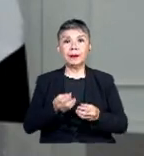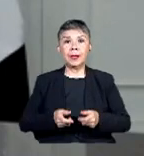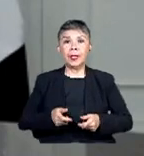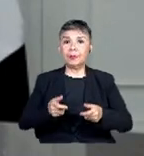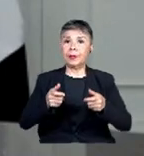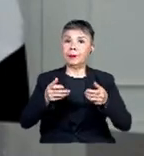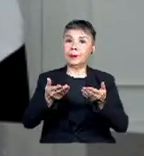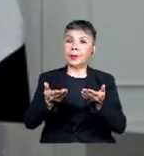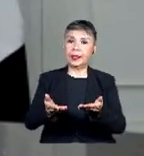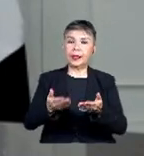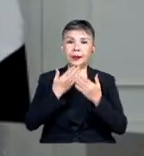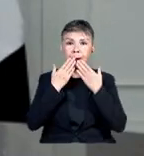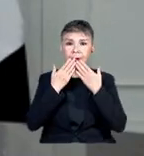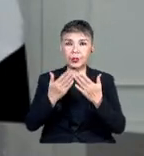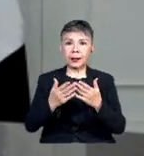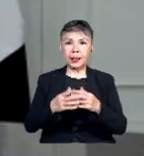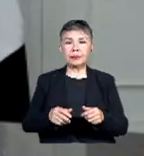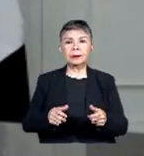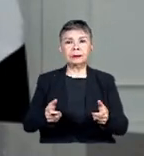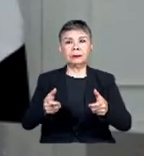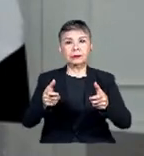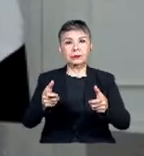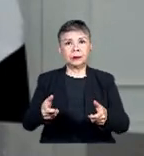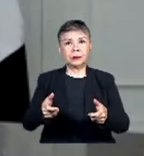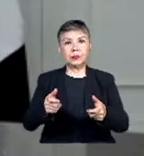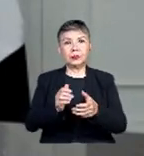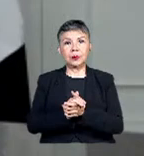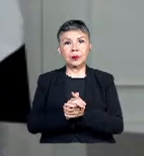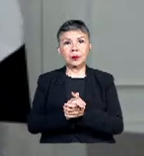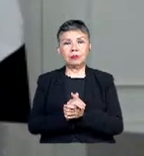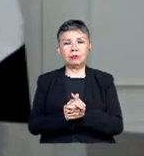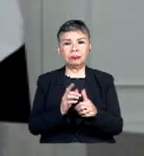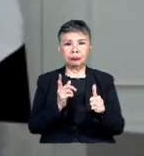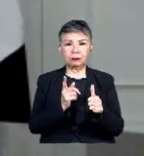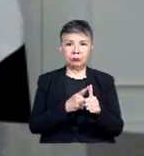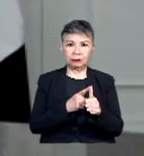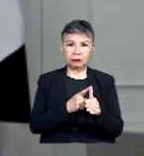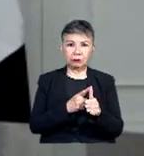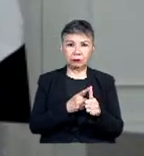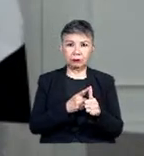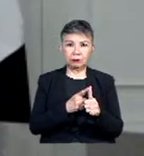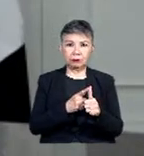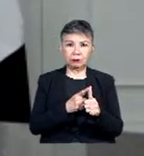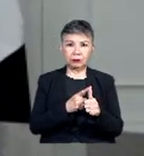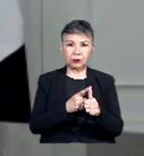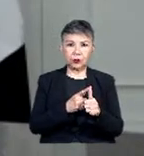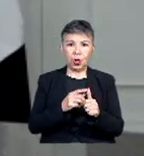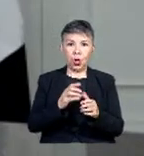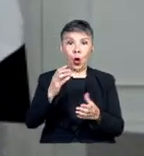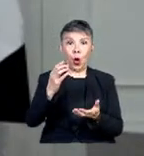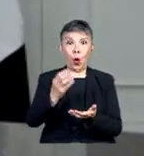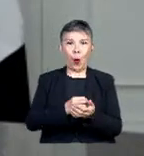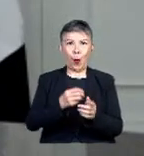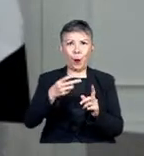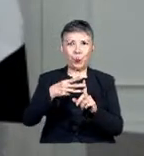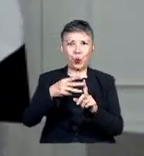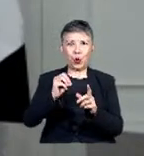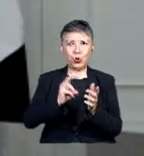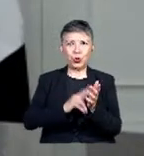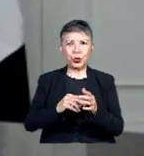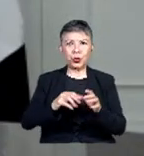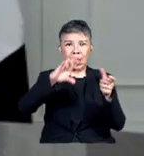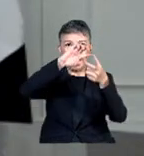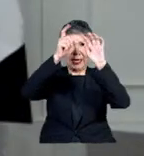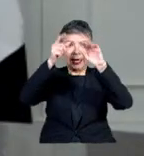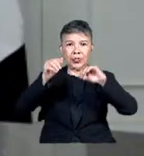memberikan apresiasi dan penghargaan berupa apa namanya bonus ya kepada atlet